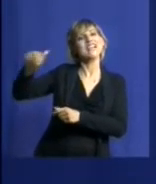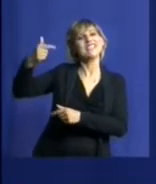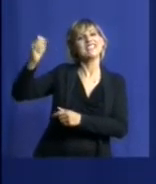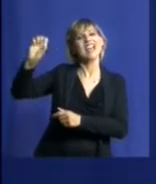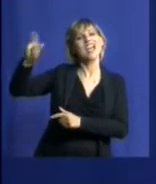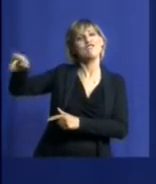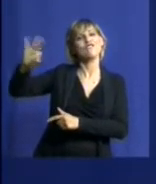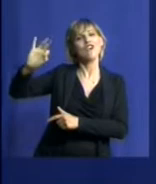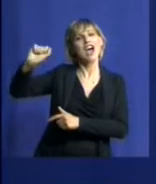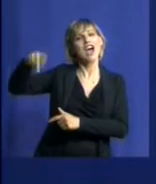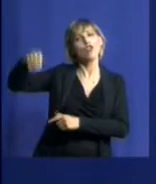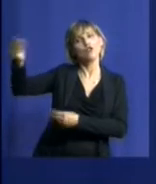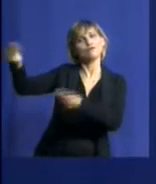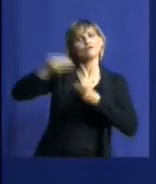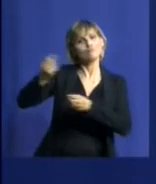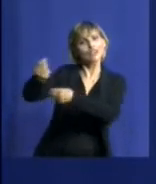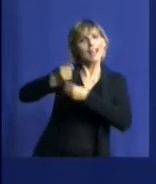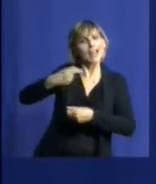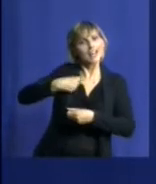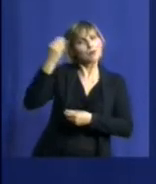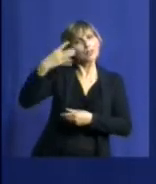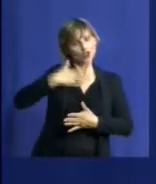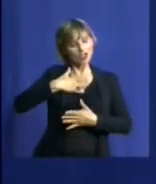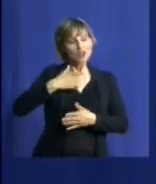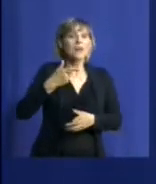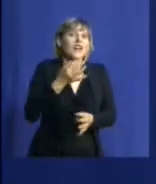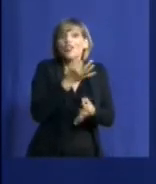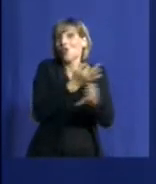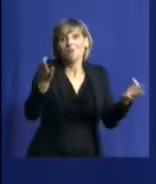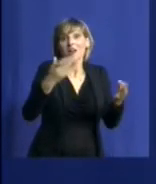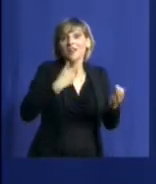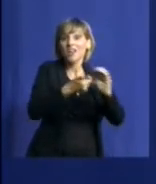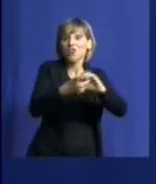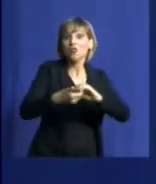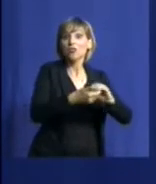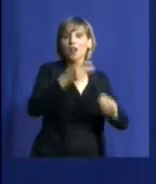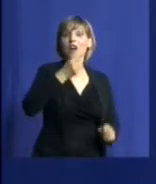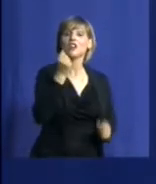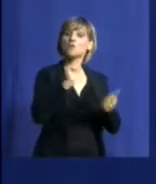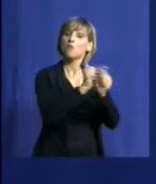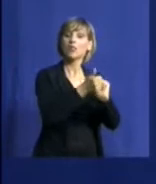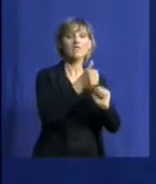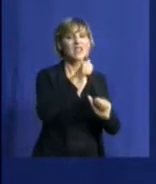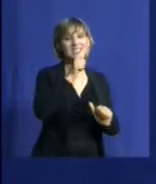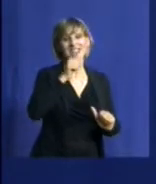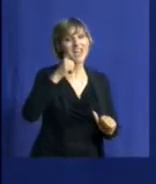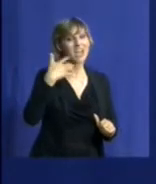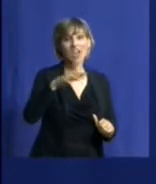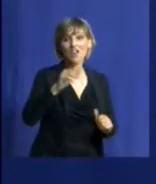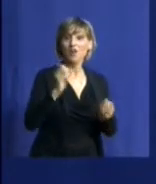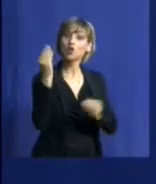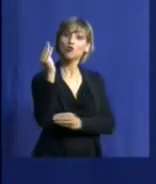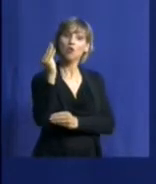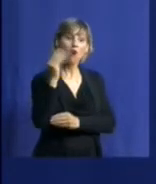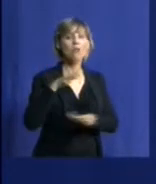un po' dell'aspetto dirigenziale, perché in ogni società sportiva, soprattutto in ambito giovanile, c'è sempre molto da fare e le persone